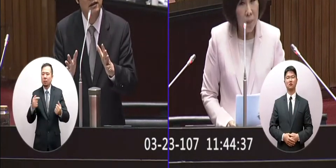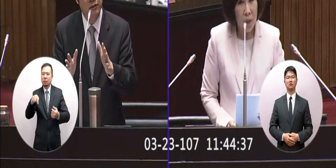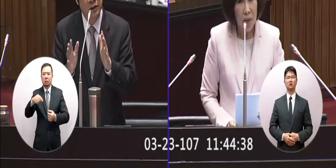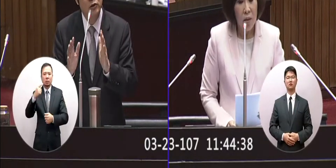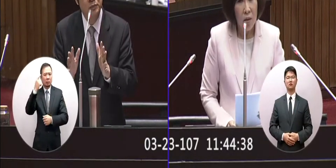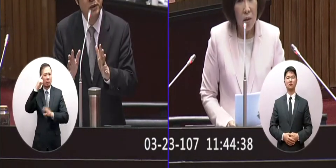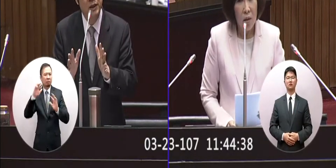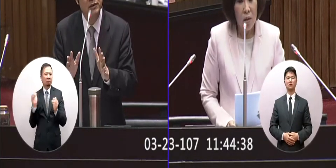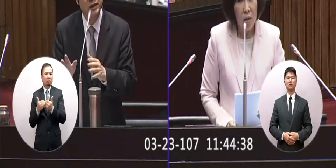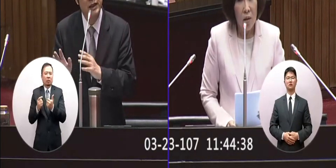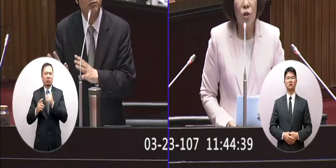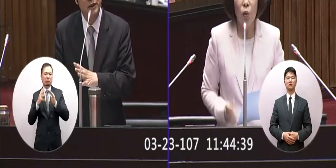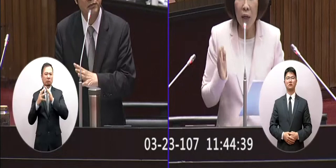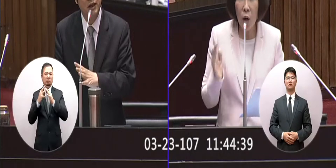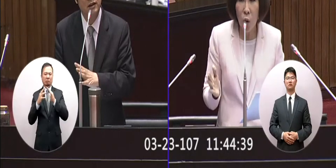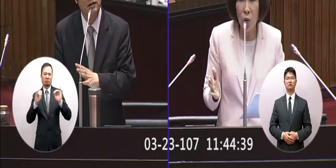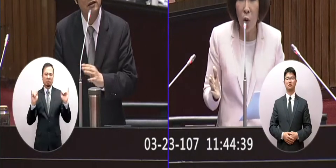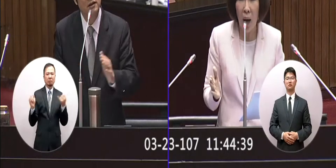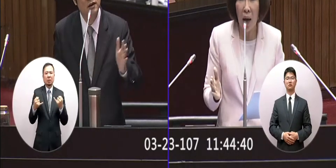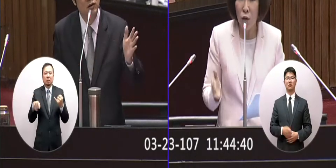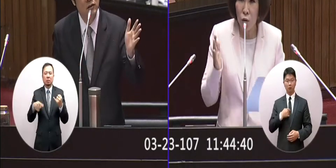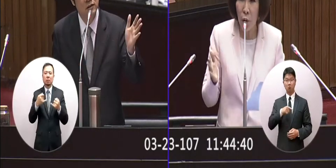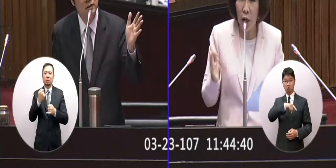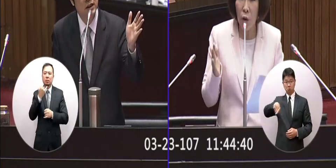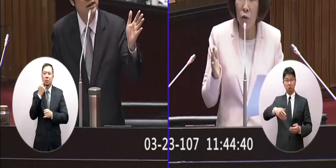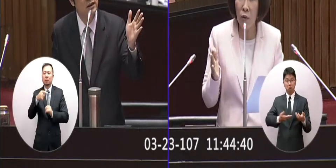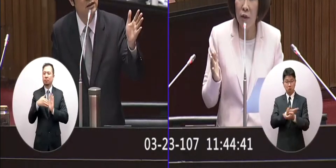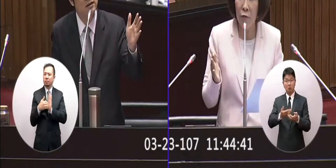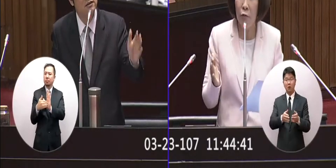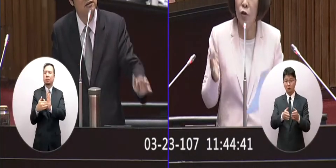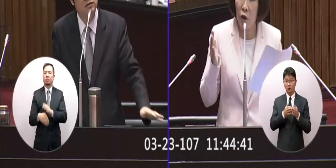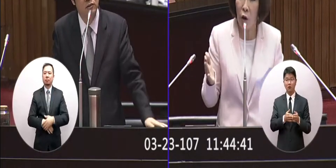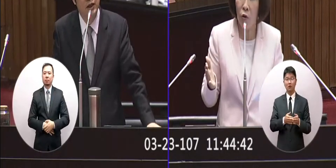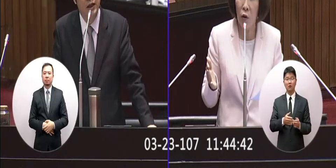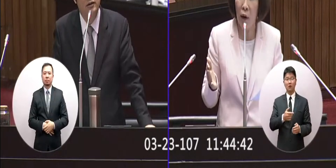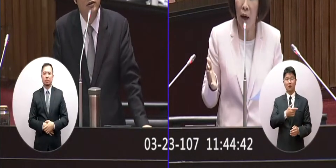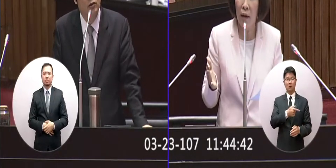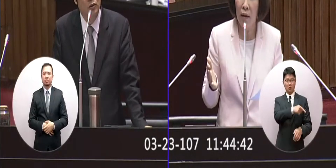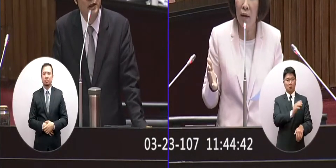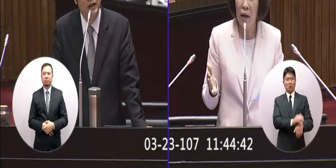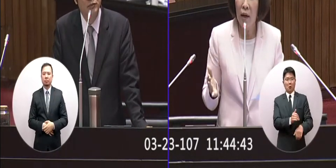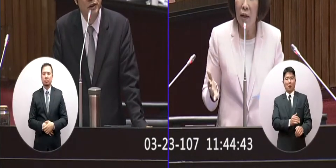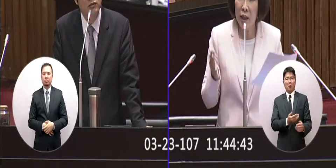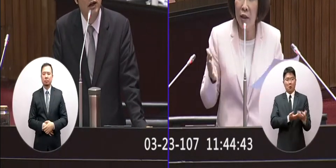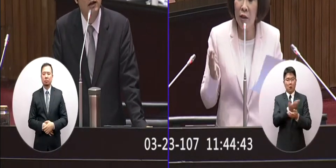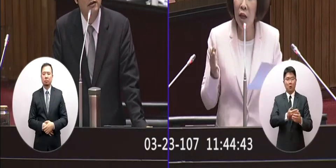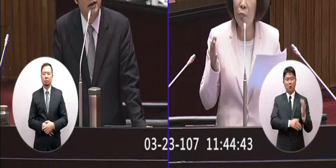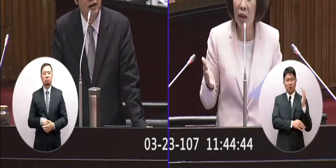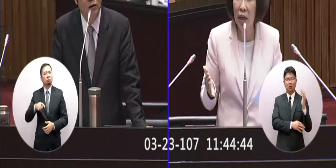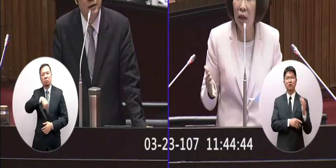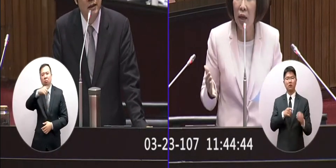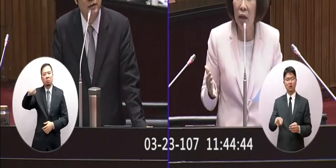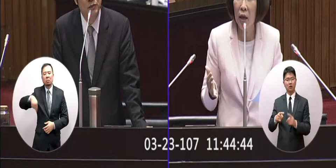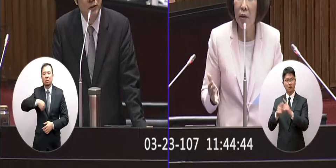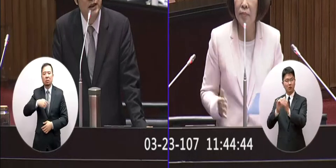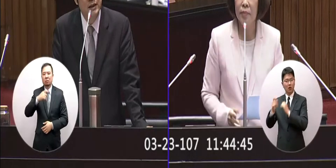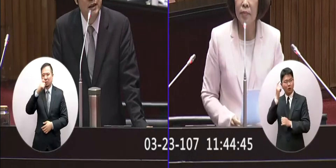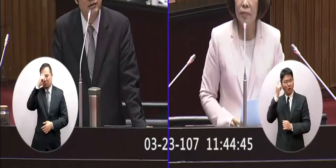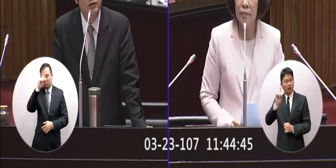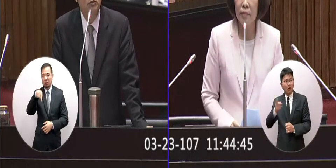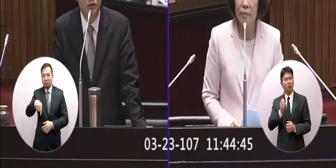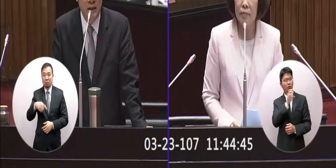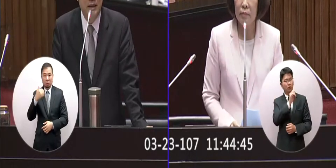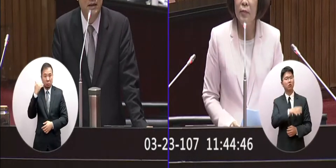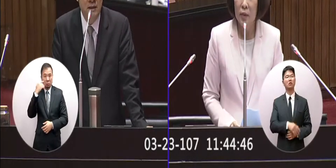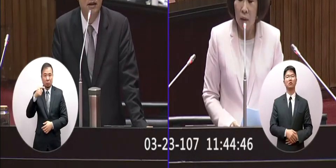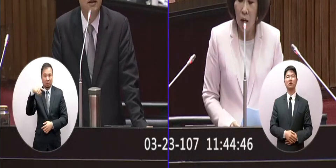争，能够避免就尽量。 所以要沟通嘛，最会沟通的政府就要沟通啊。 就是我们也不希望 再发 生缪上